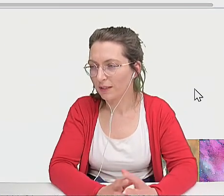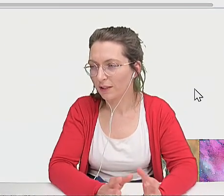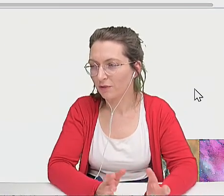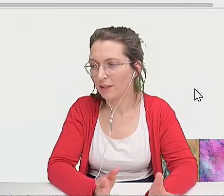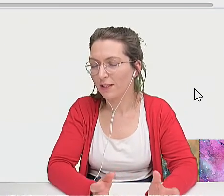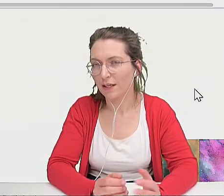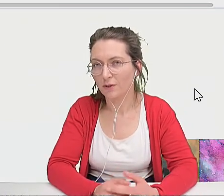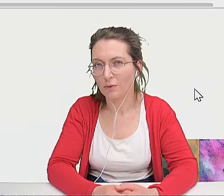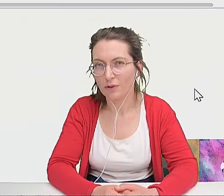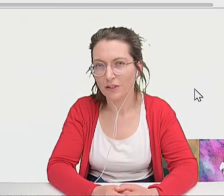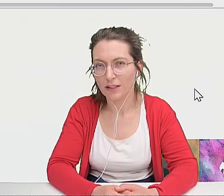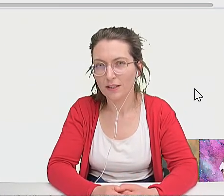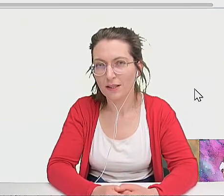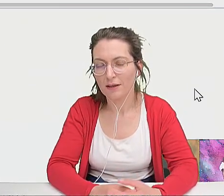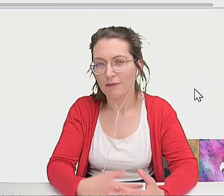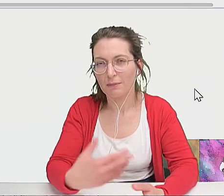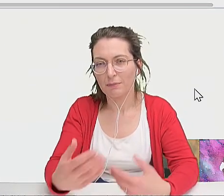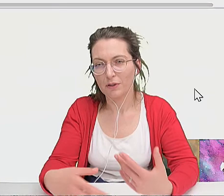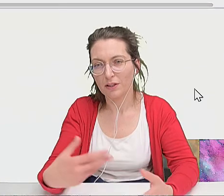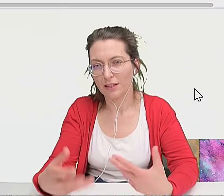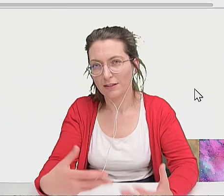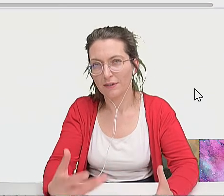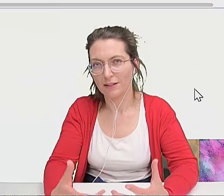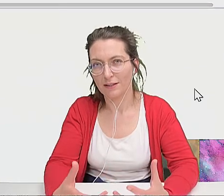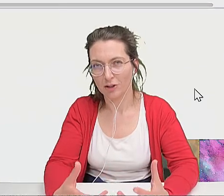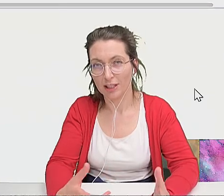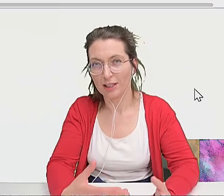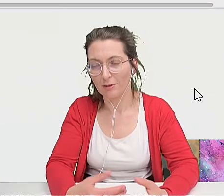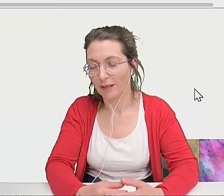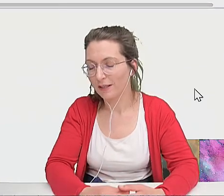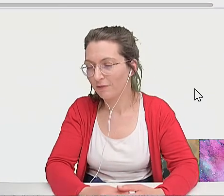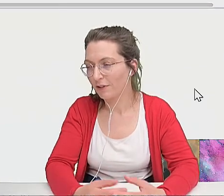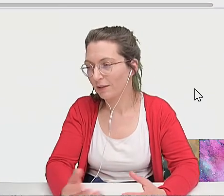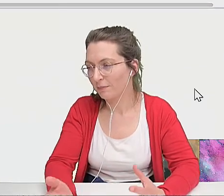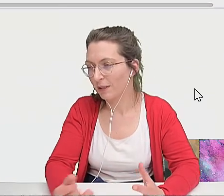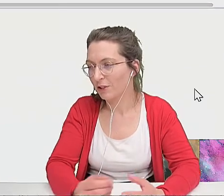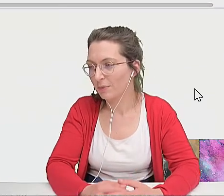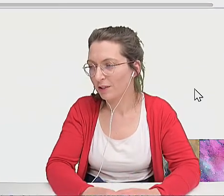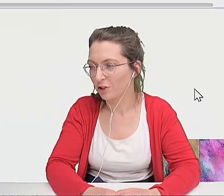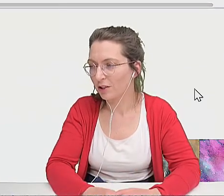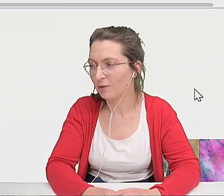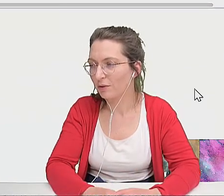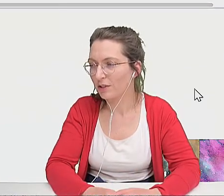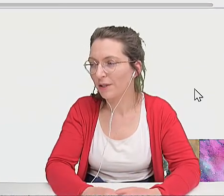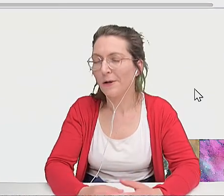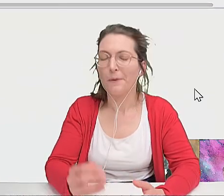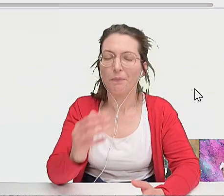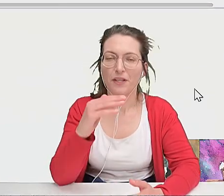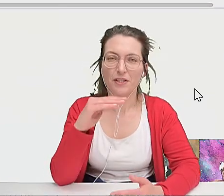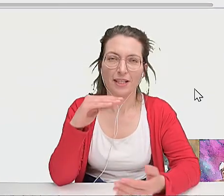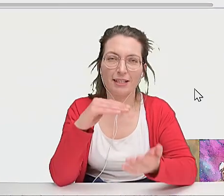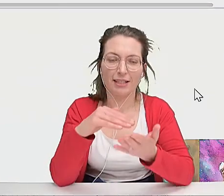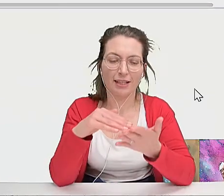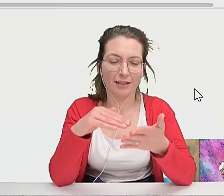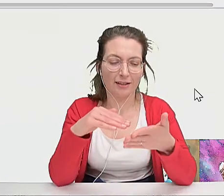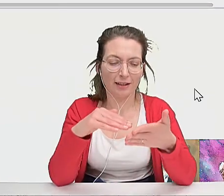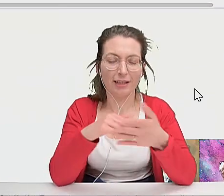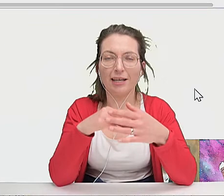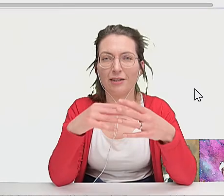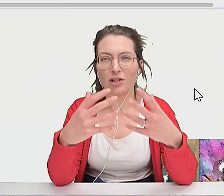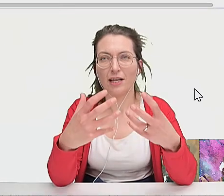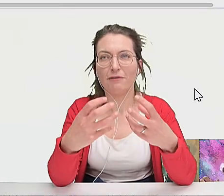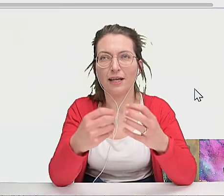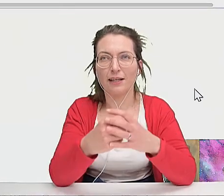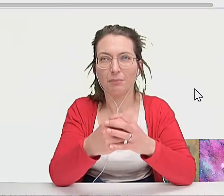oft, wenn man eine Geschwindigkeit hochsetzt, weil man möchte, dass etwas schneller gemacht wird, im Beispiel der Schildkröte, und dass das dann